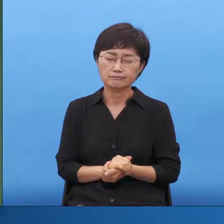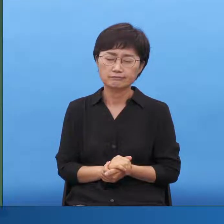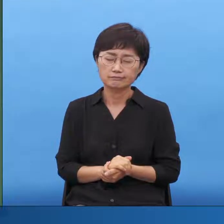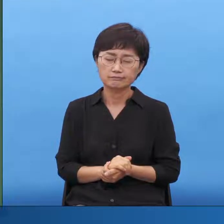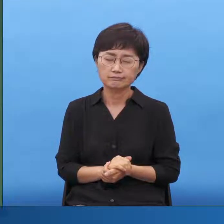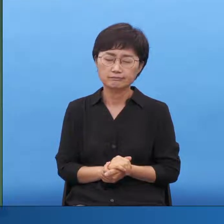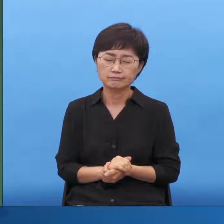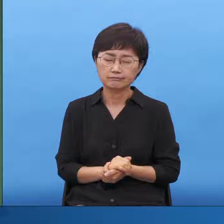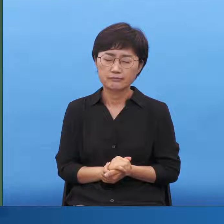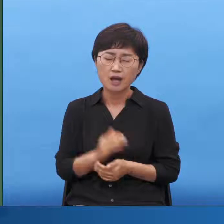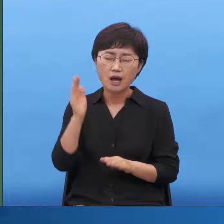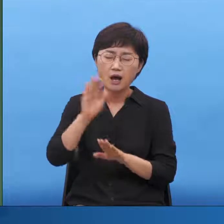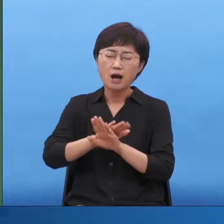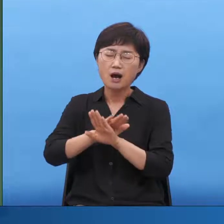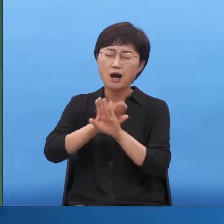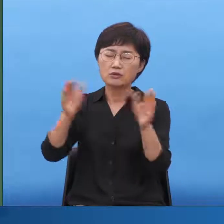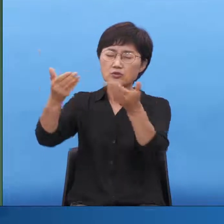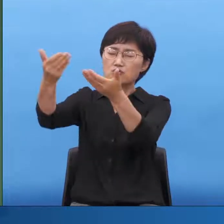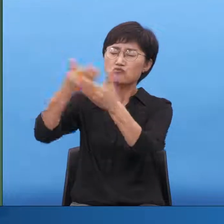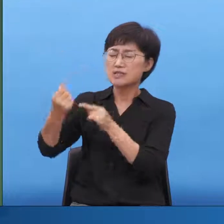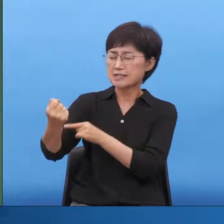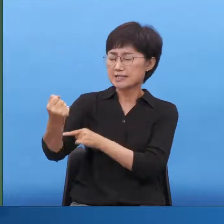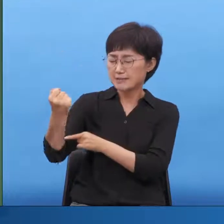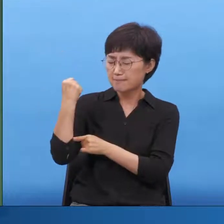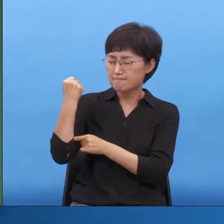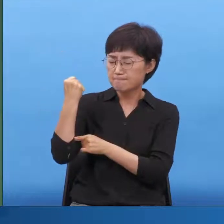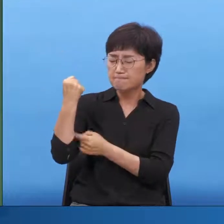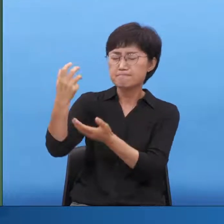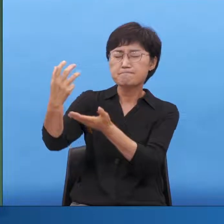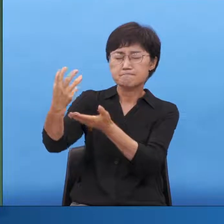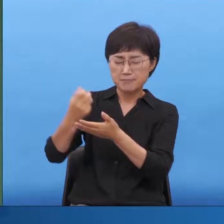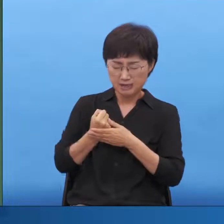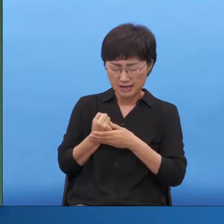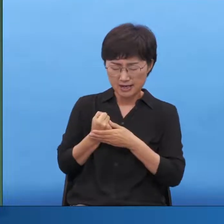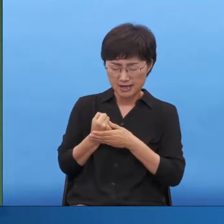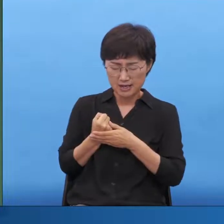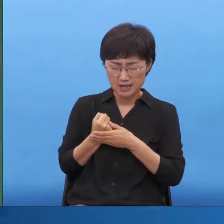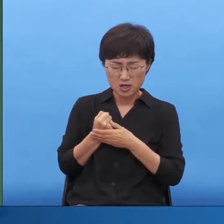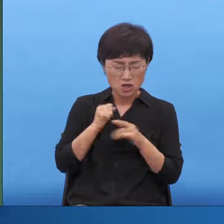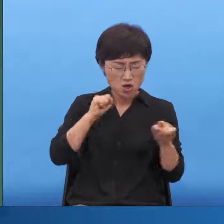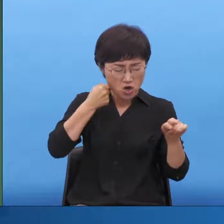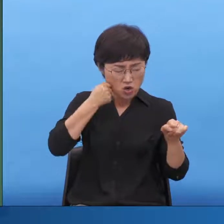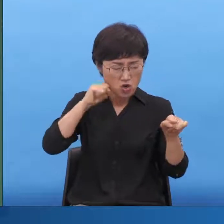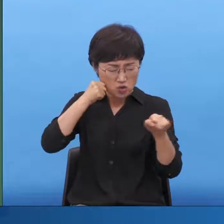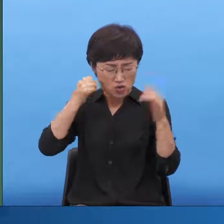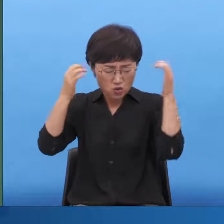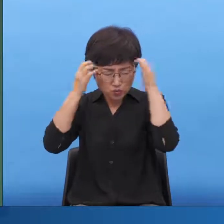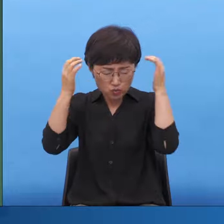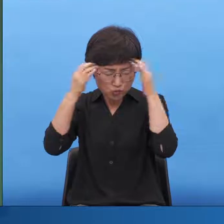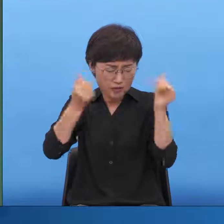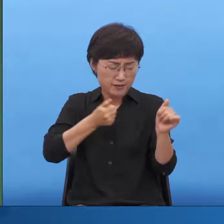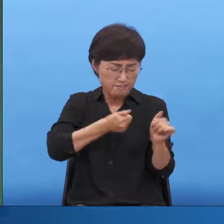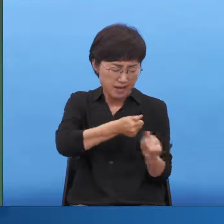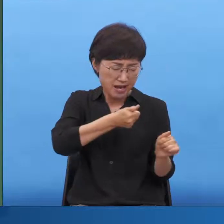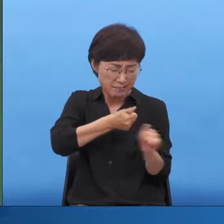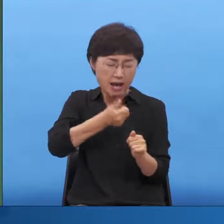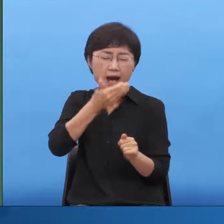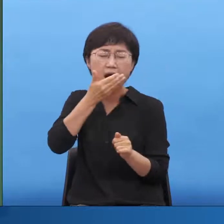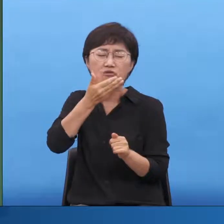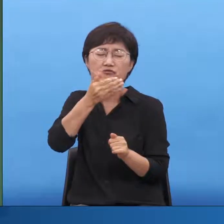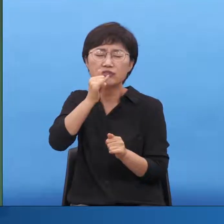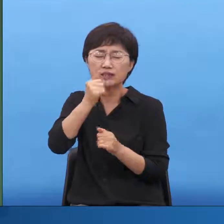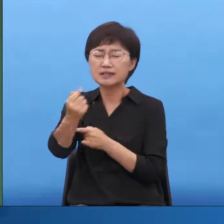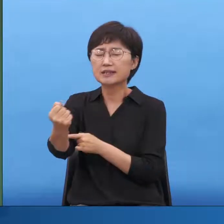为了不让他们站立在黑暗中，愿主用光带领他们. 하늘에 내리는 힘을 허락하사 어떤 어려움에도 승리할 수 있도록 힘을 주옵소서.